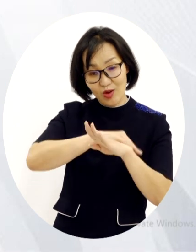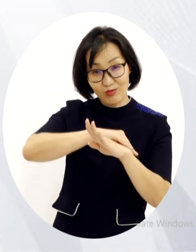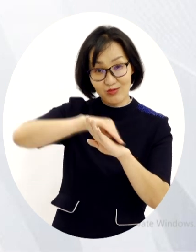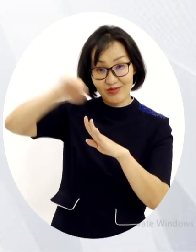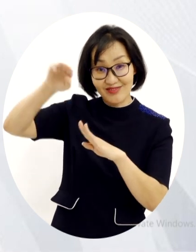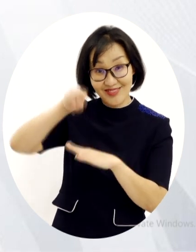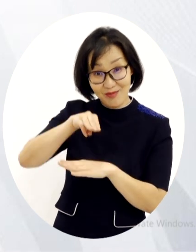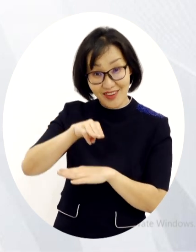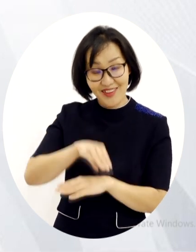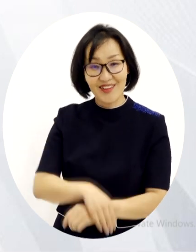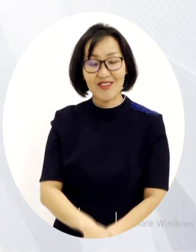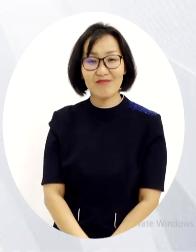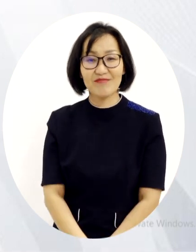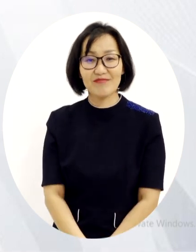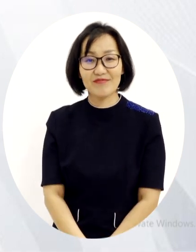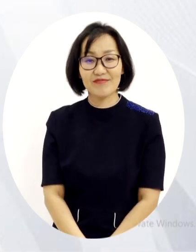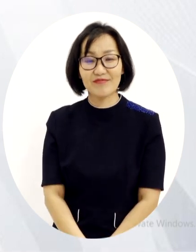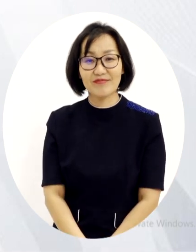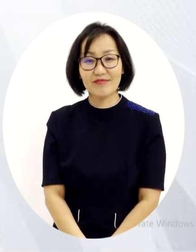эхлээд холбоо.